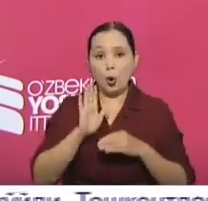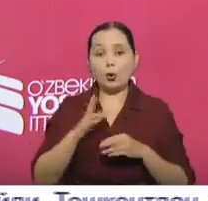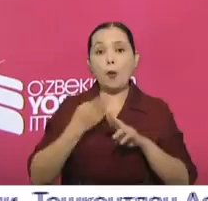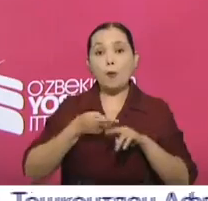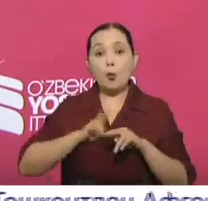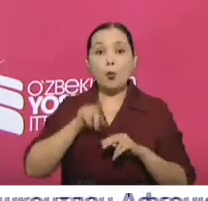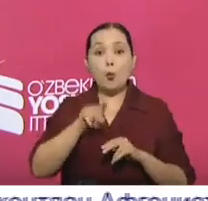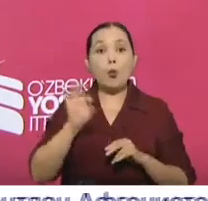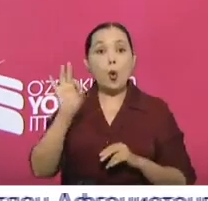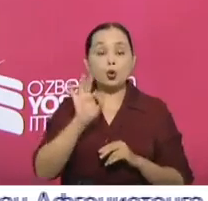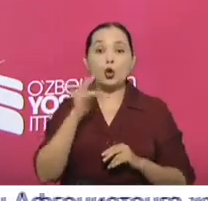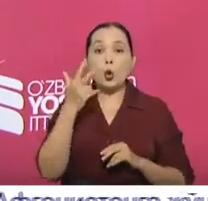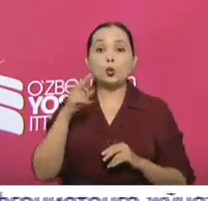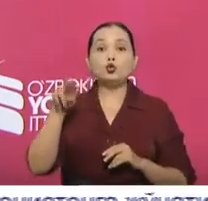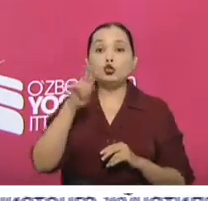бу бўйича